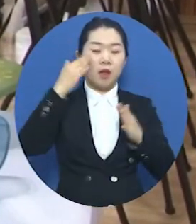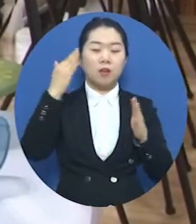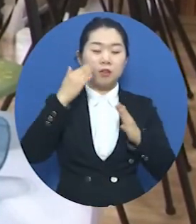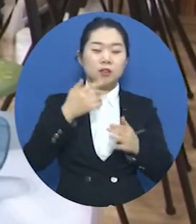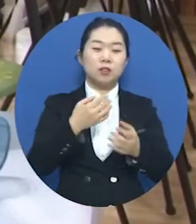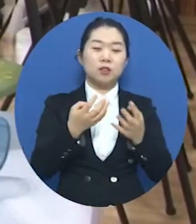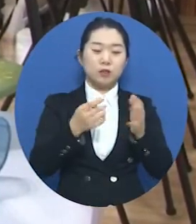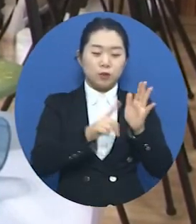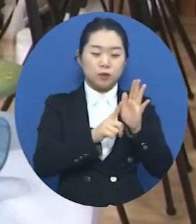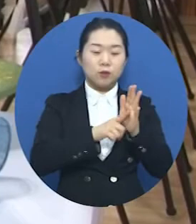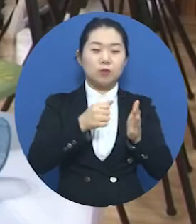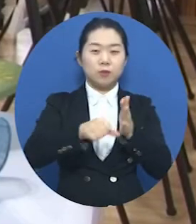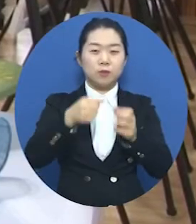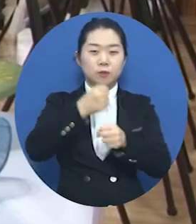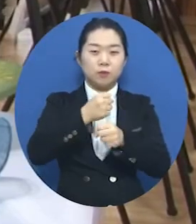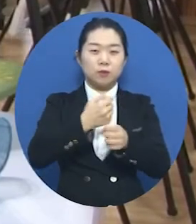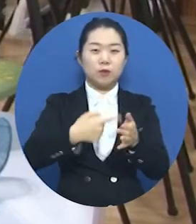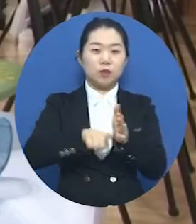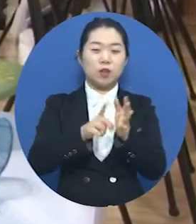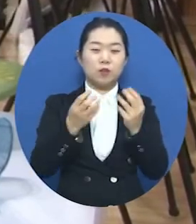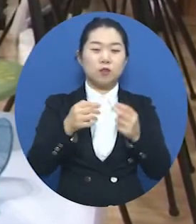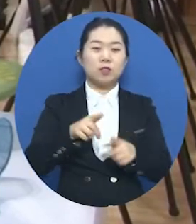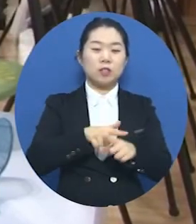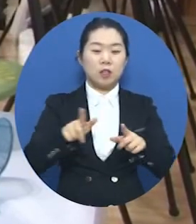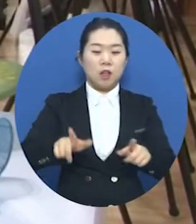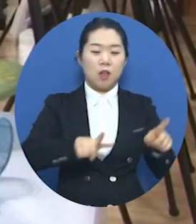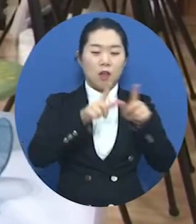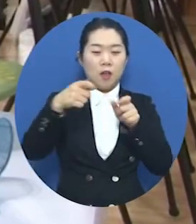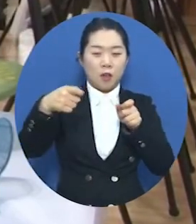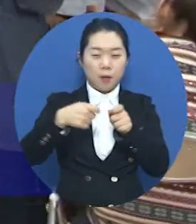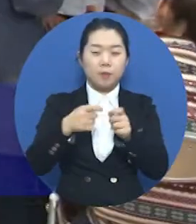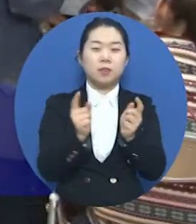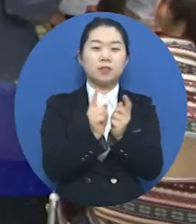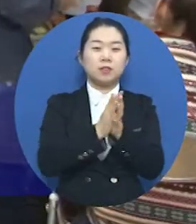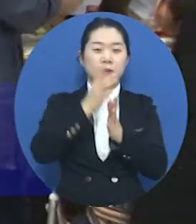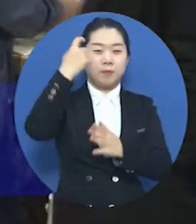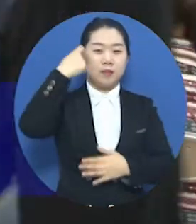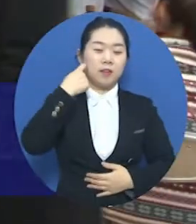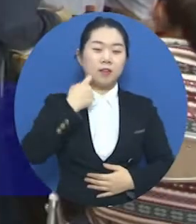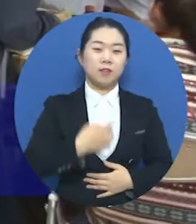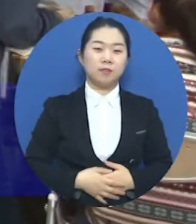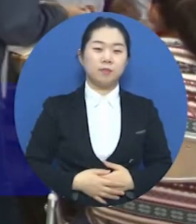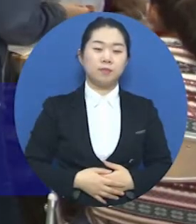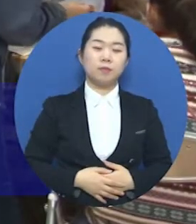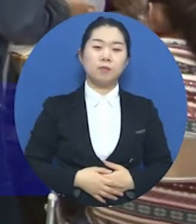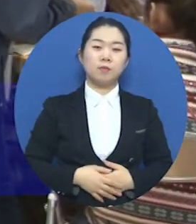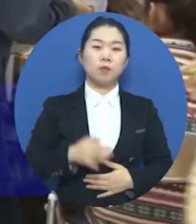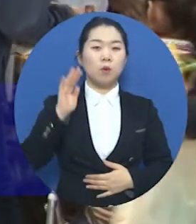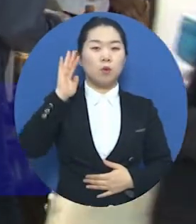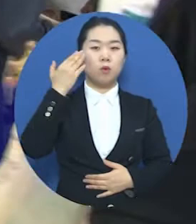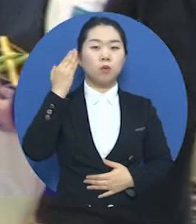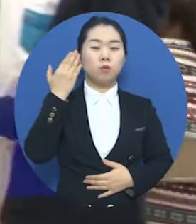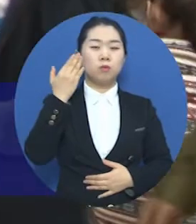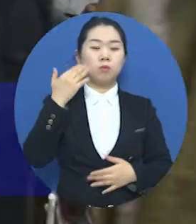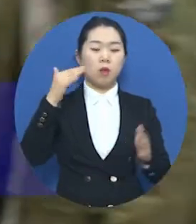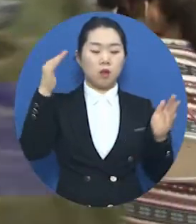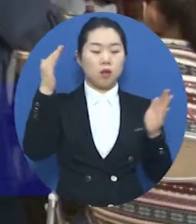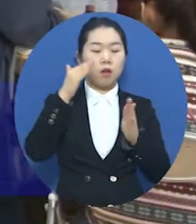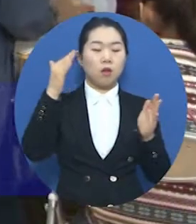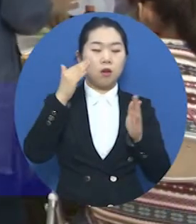우리 생활과 함께 있다는 사실을 몸소 느끼게 됩니다. 요즘 그